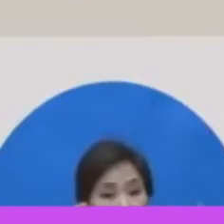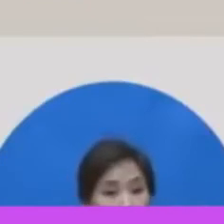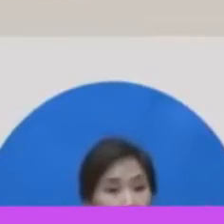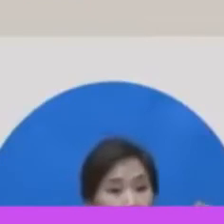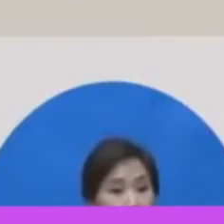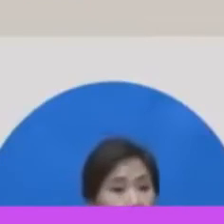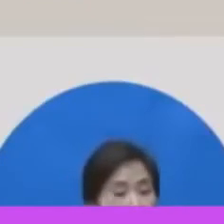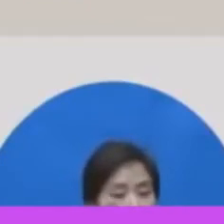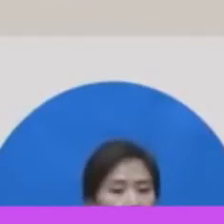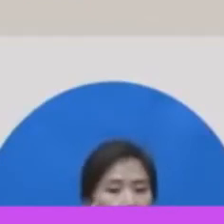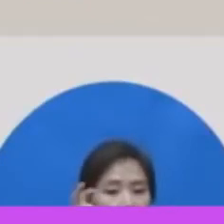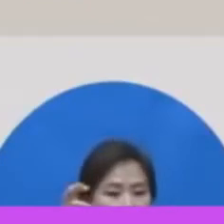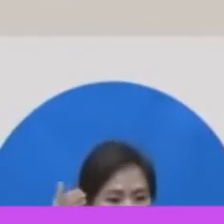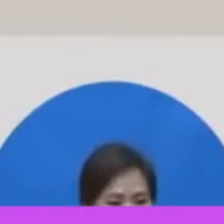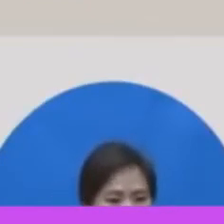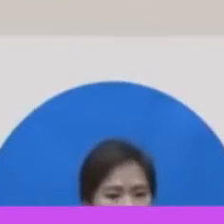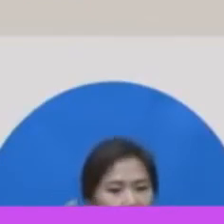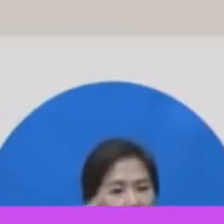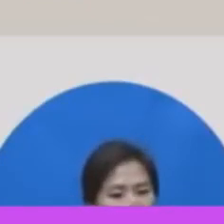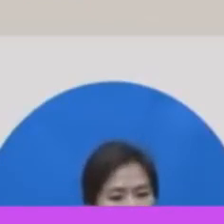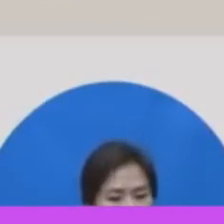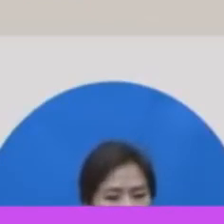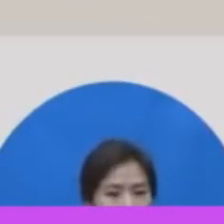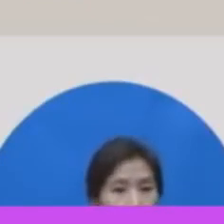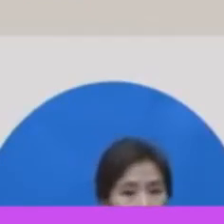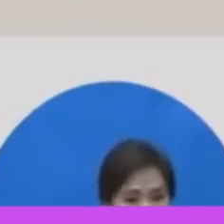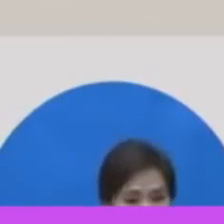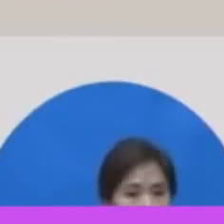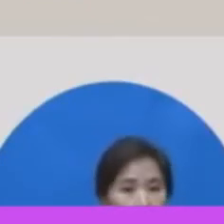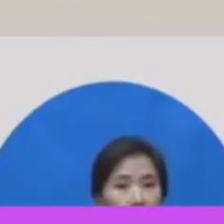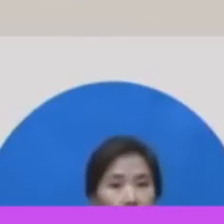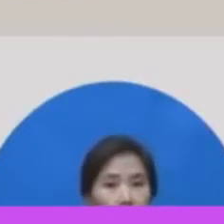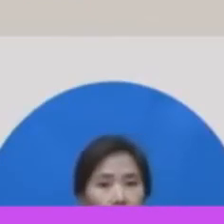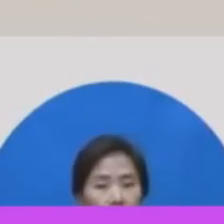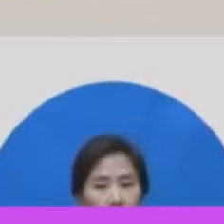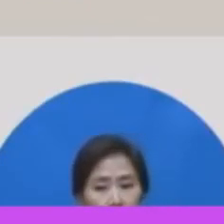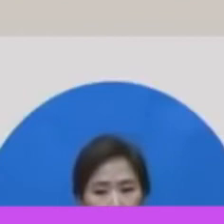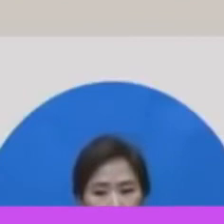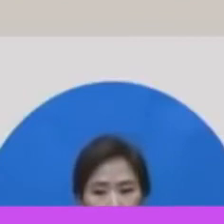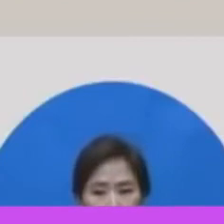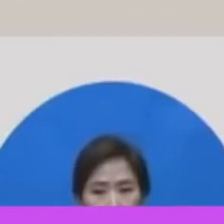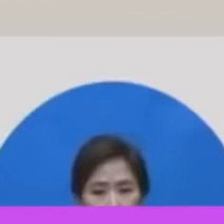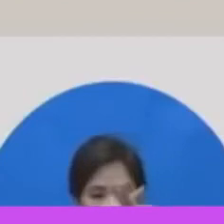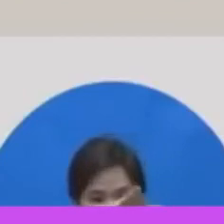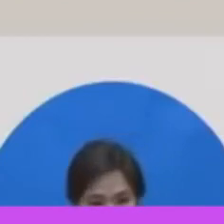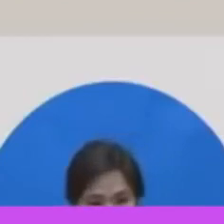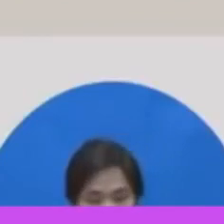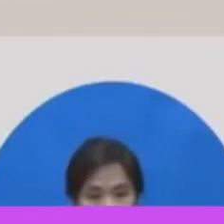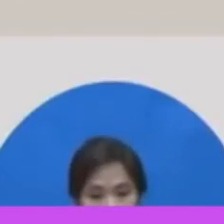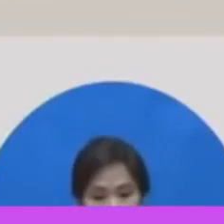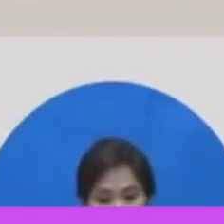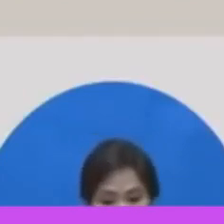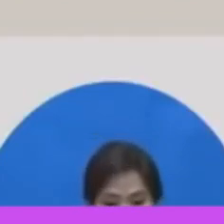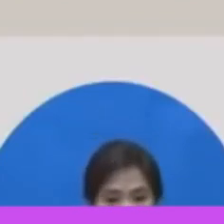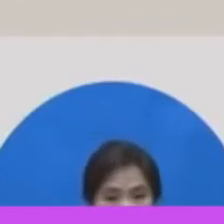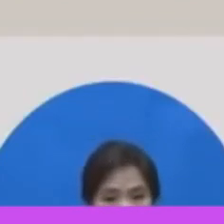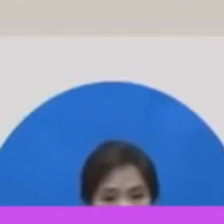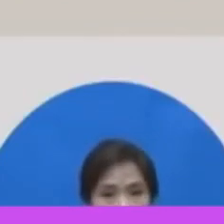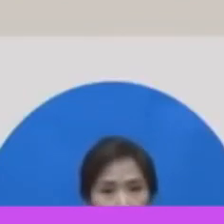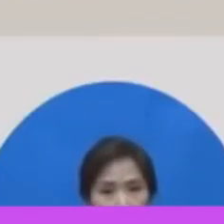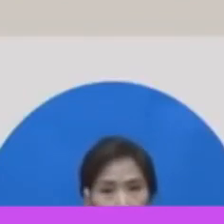30일 동안 부여를 했습니다. 그래서 그 행정, 그 반려 절차도 관련해서 보면은 관계 서류를 일체 반납을